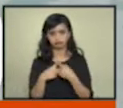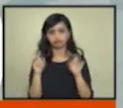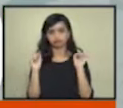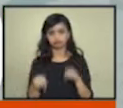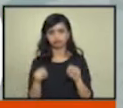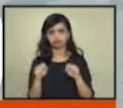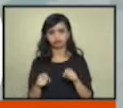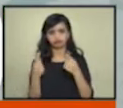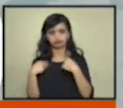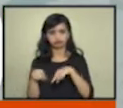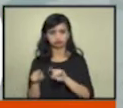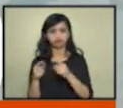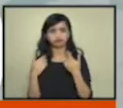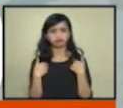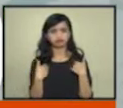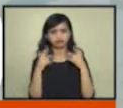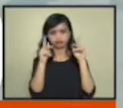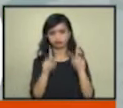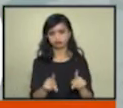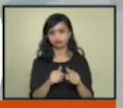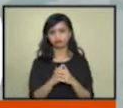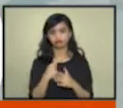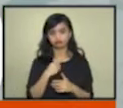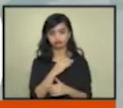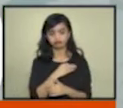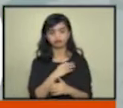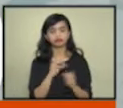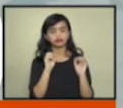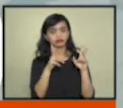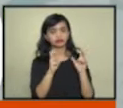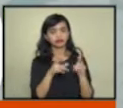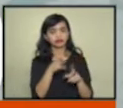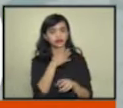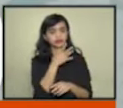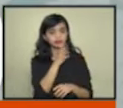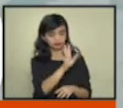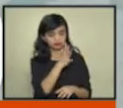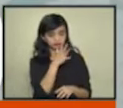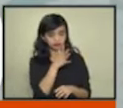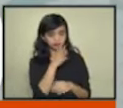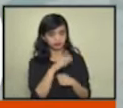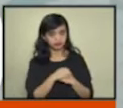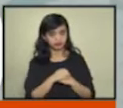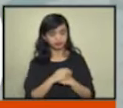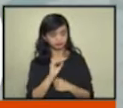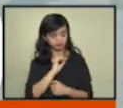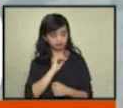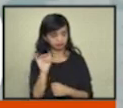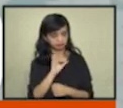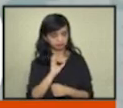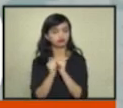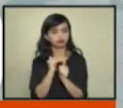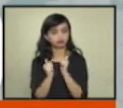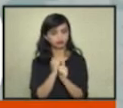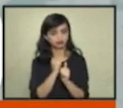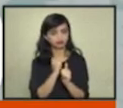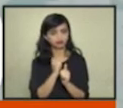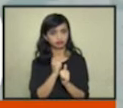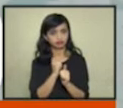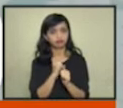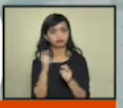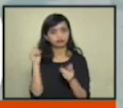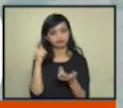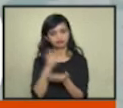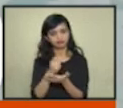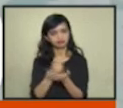ho sila anytime pumunta roon. May tao naman doon. May tao. Okay, si nanay niyo po ay may-ari din ng mapaladrice milk? Parang treasurer